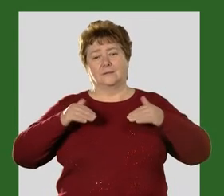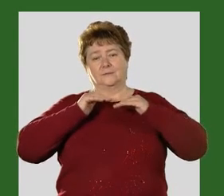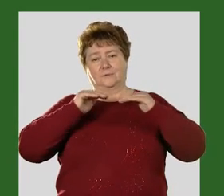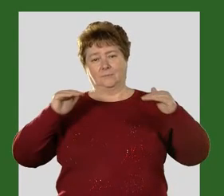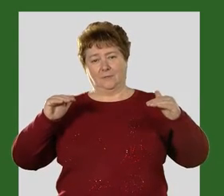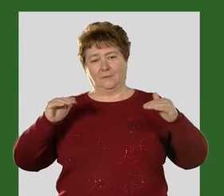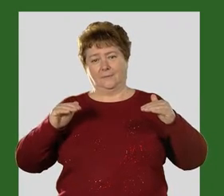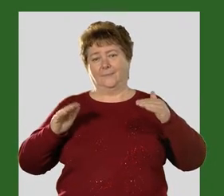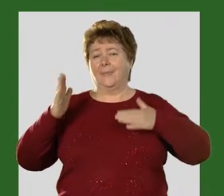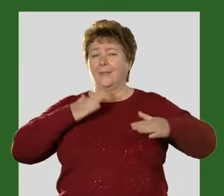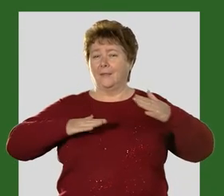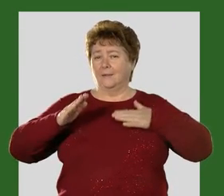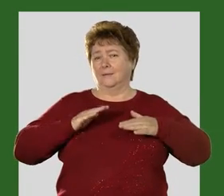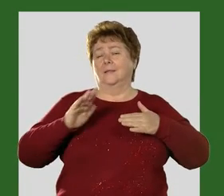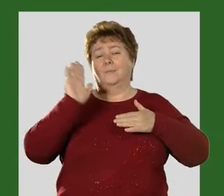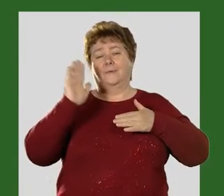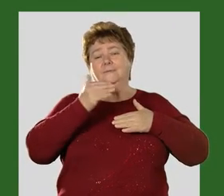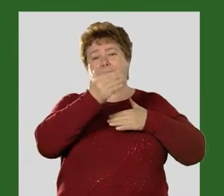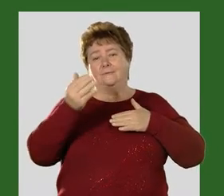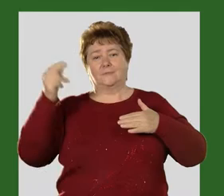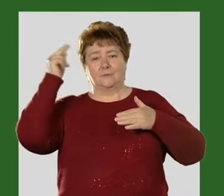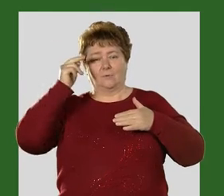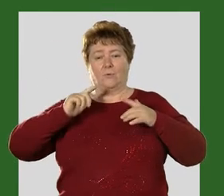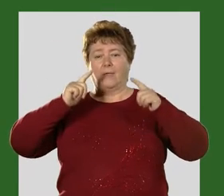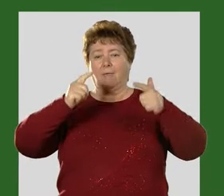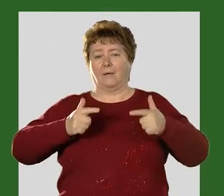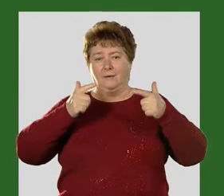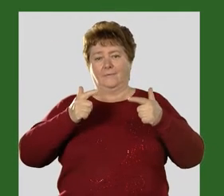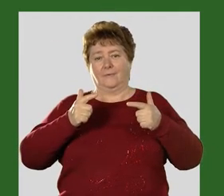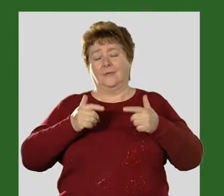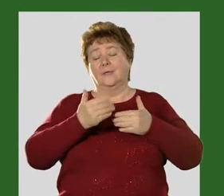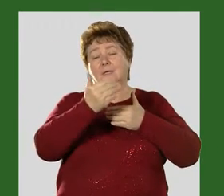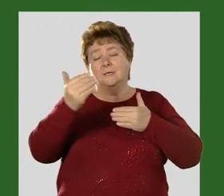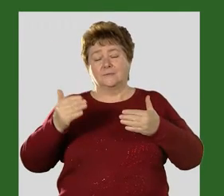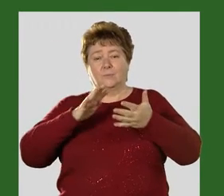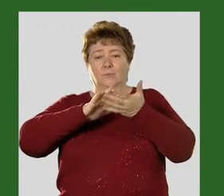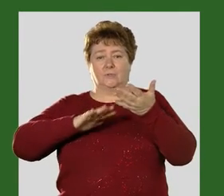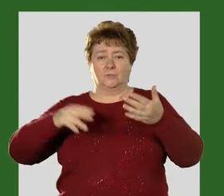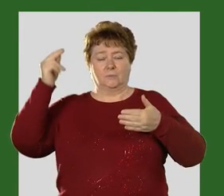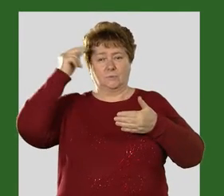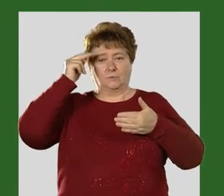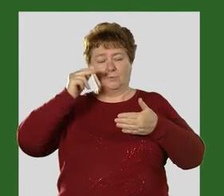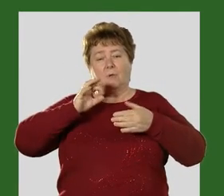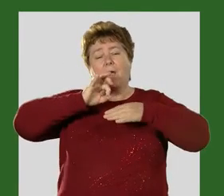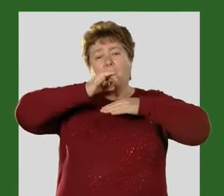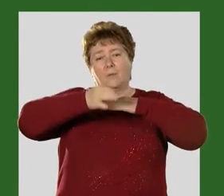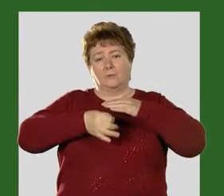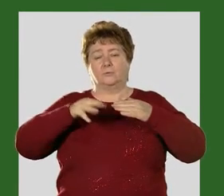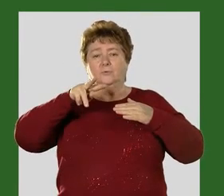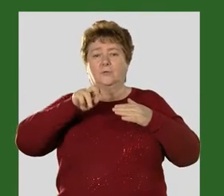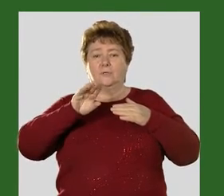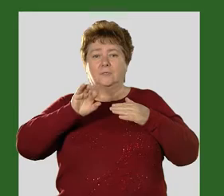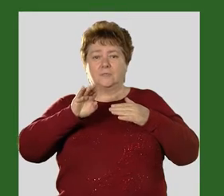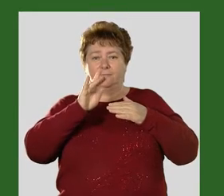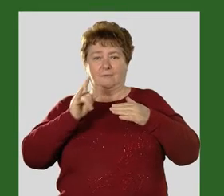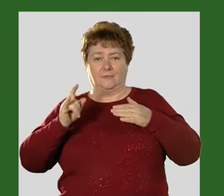Здравствуйте, ребята! Я рада приветствовать вас на уроке географии. Мы с вами продолжаем изучать оболочку